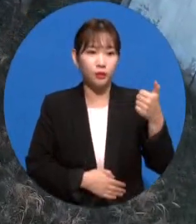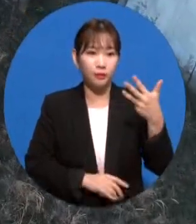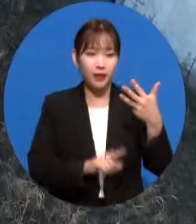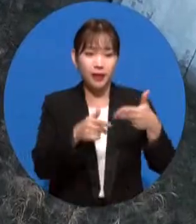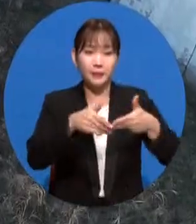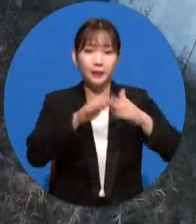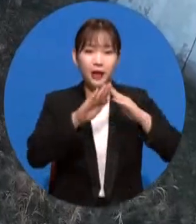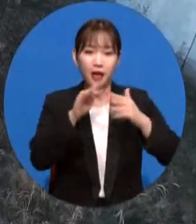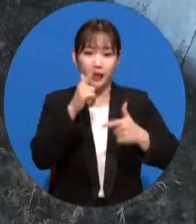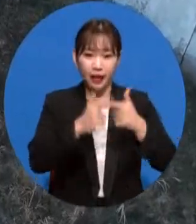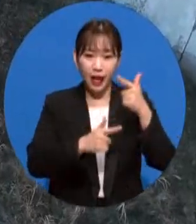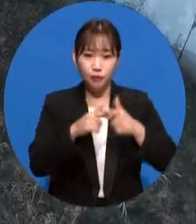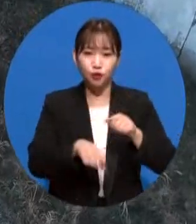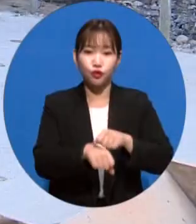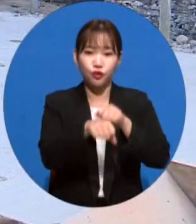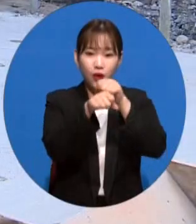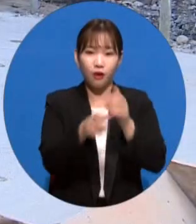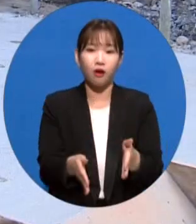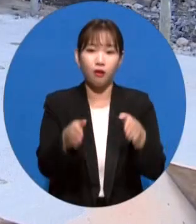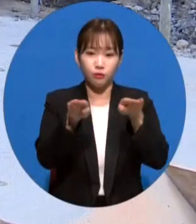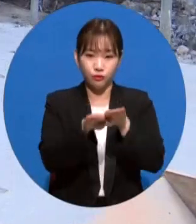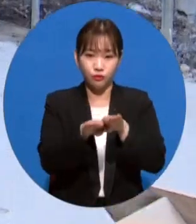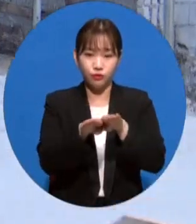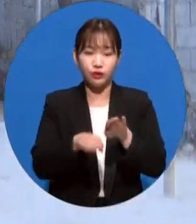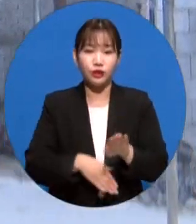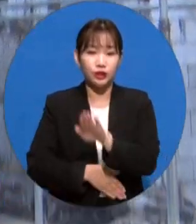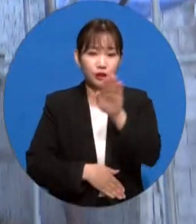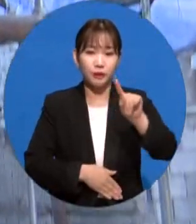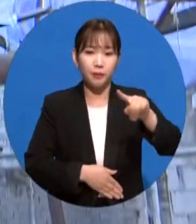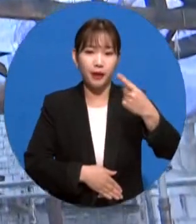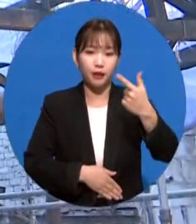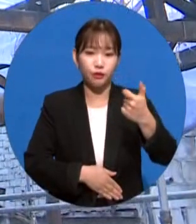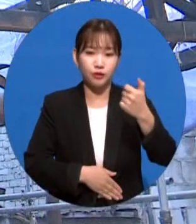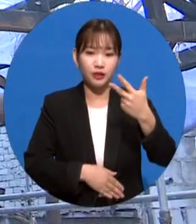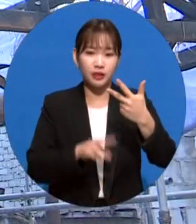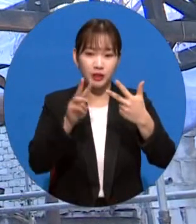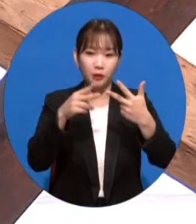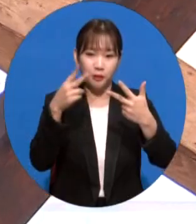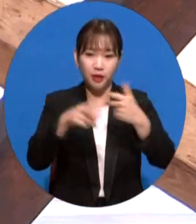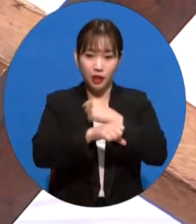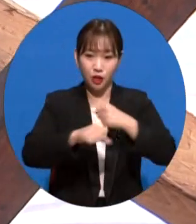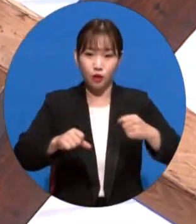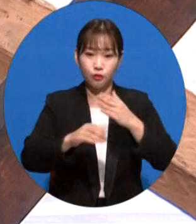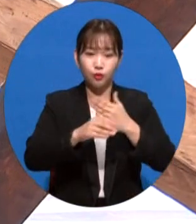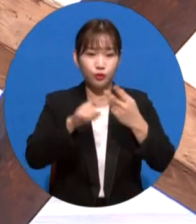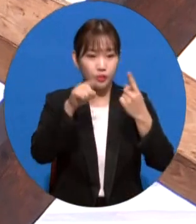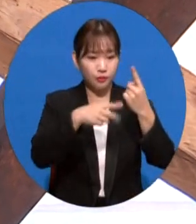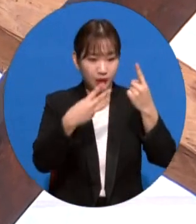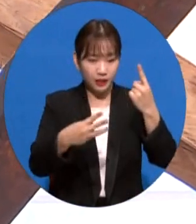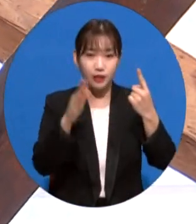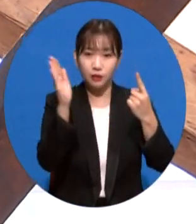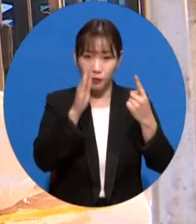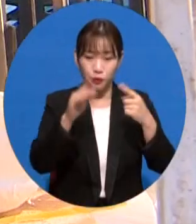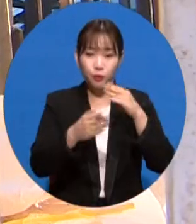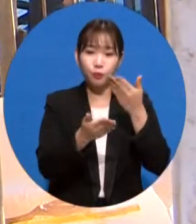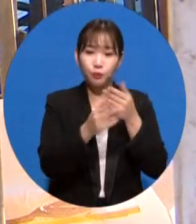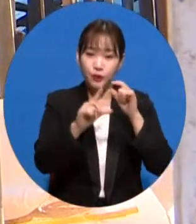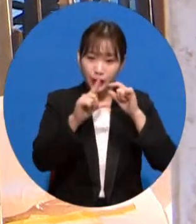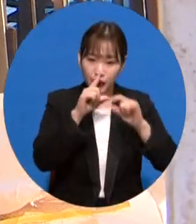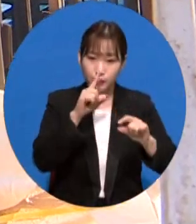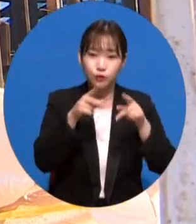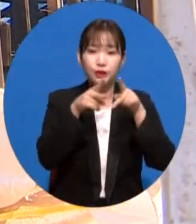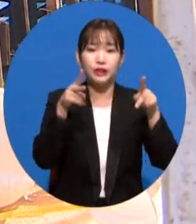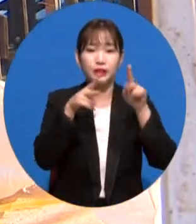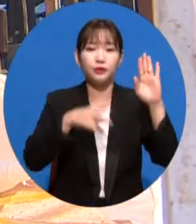1958년 지어진 목조 창고 건물입니다. 전체 167제곱미터 면적 중 3분의 1가량은 부분적으로